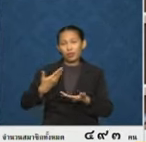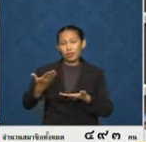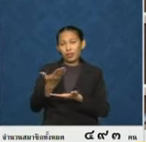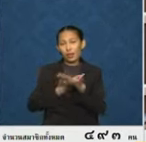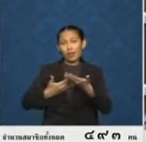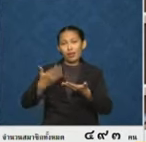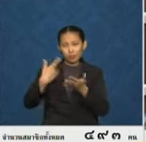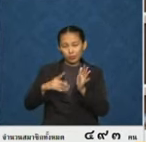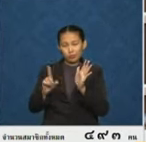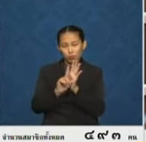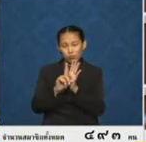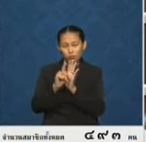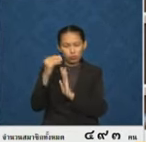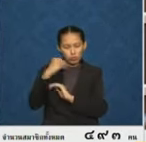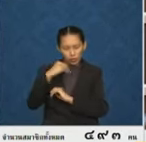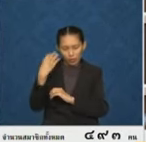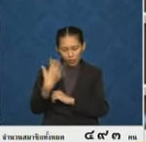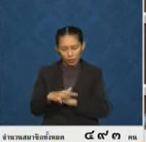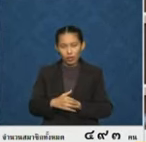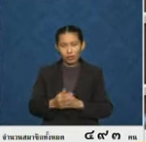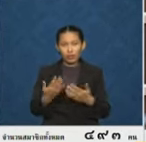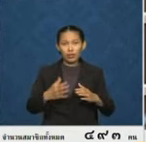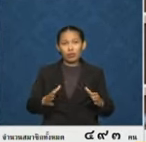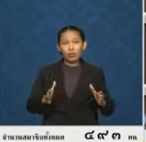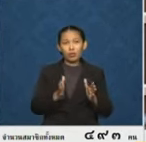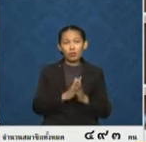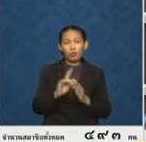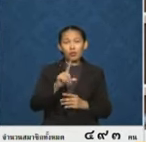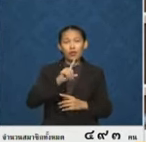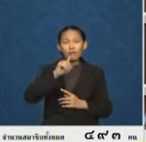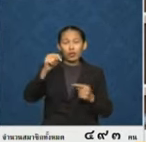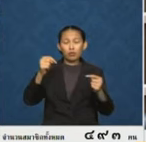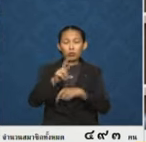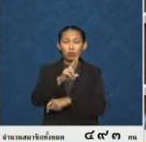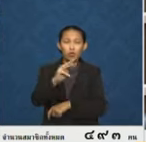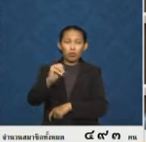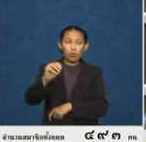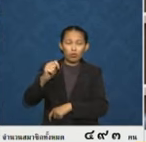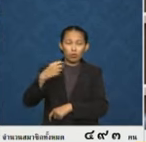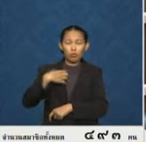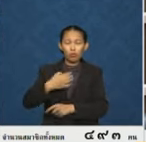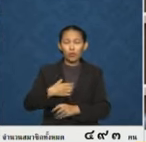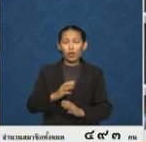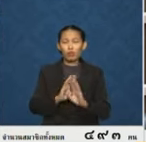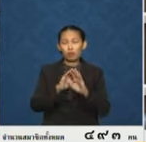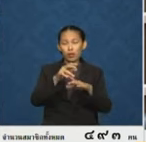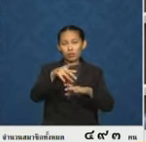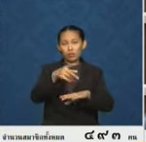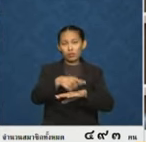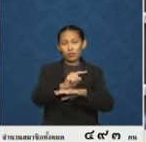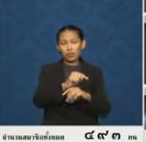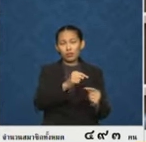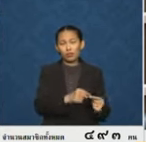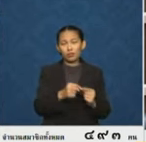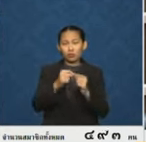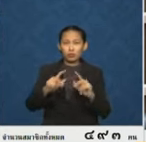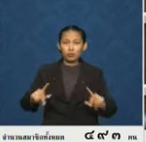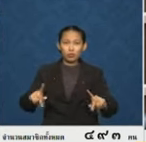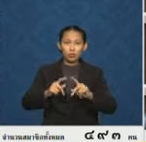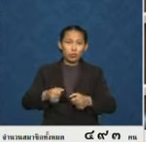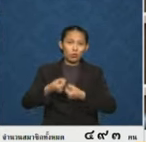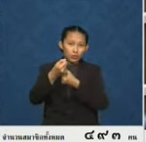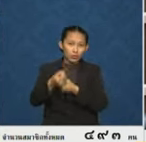รือไปหลายครั้งรวมถึงการตั้งกระทู้สดไปยังรัฐมนตรีผมจึงอยากฝากท่านประธานผ่านไปยังกระทรวงเกษตรและ